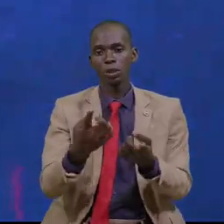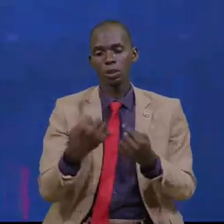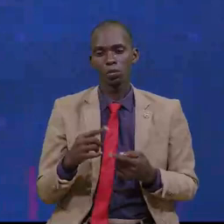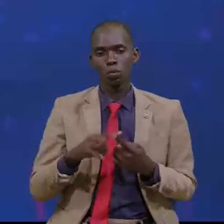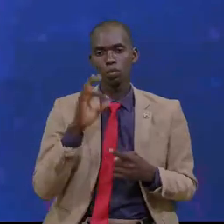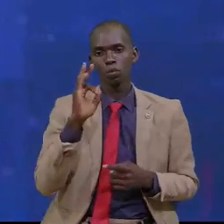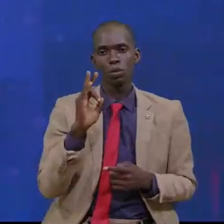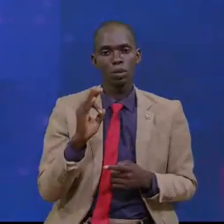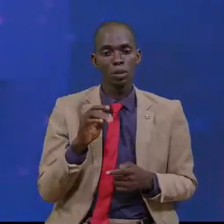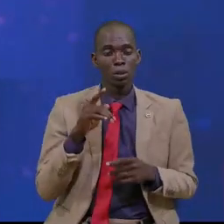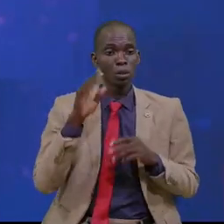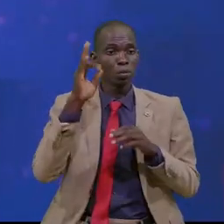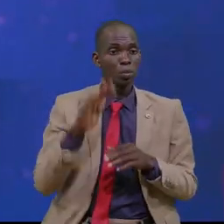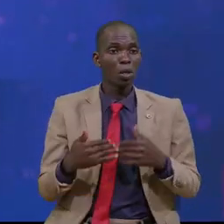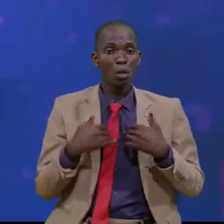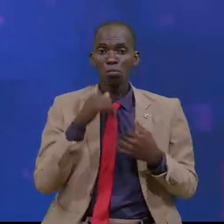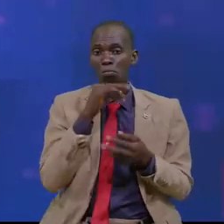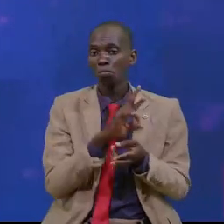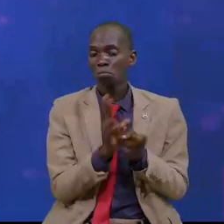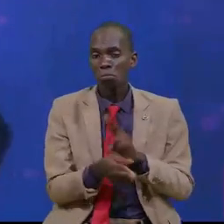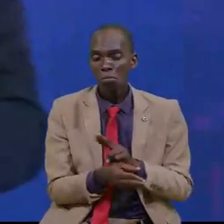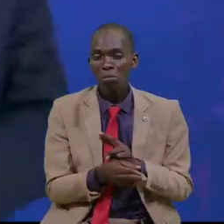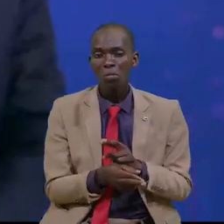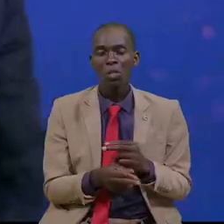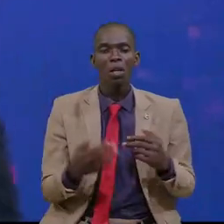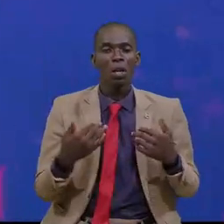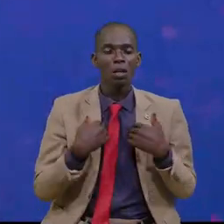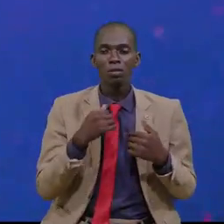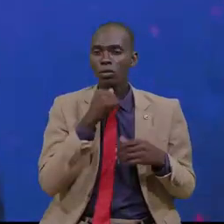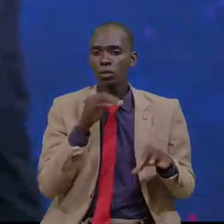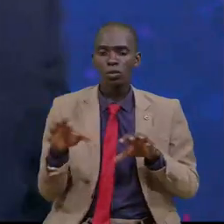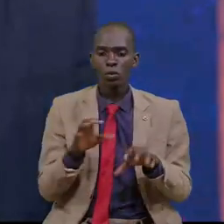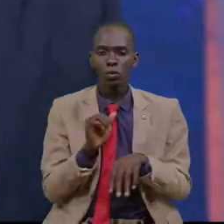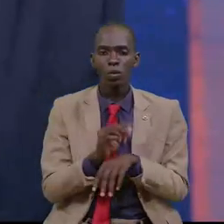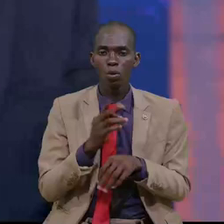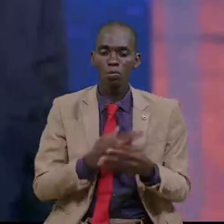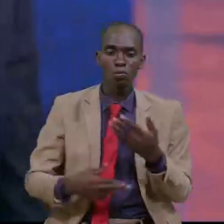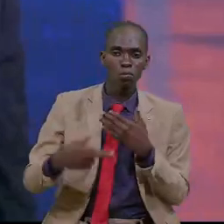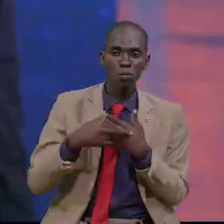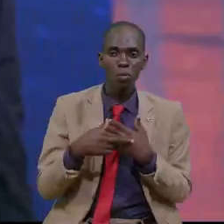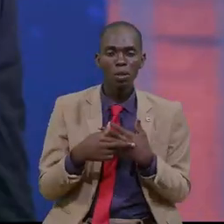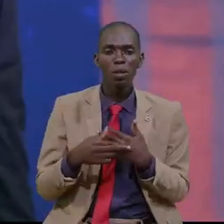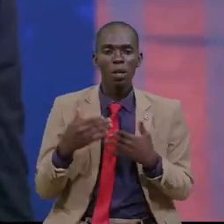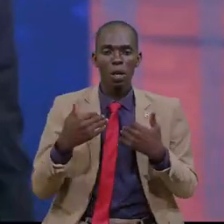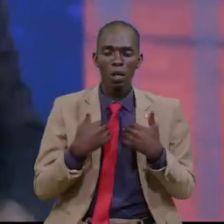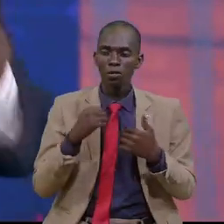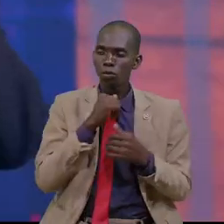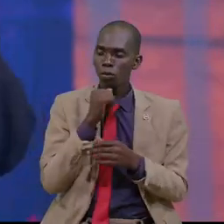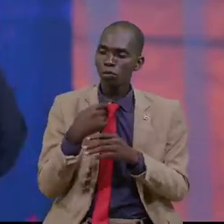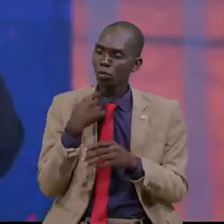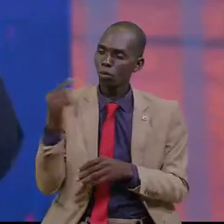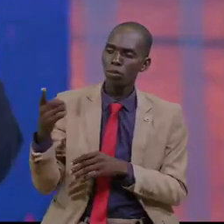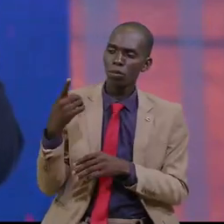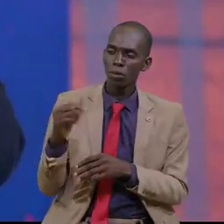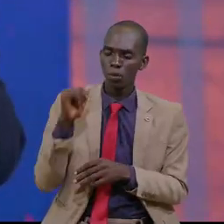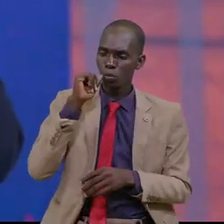Il ne s'est pas repenti. Il n'a pas fait de restitution. Il n'a pas dit à cette dame, jeune